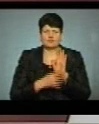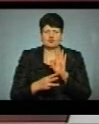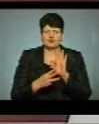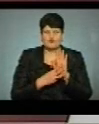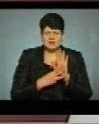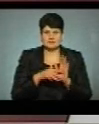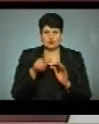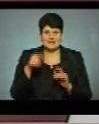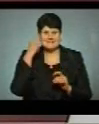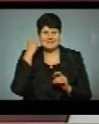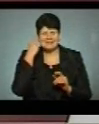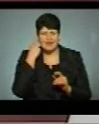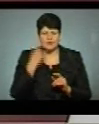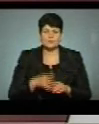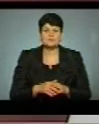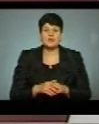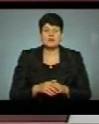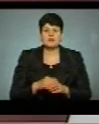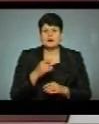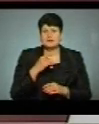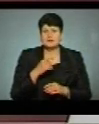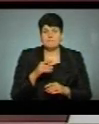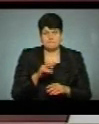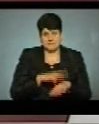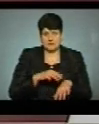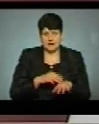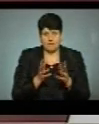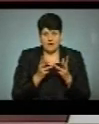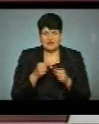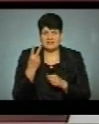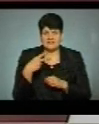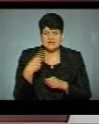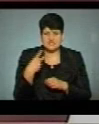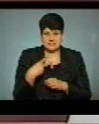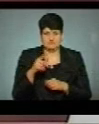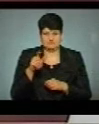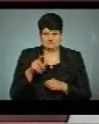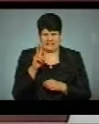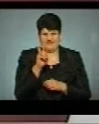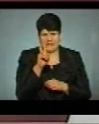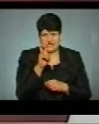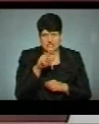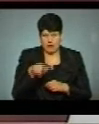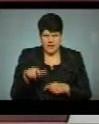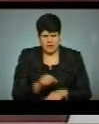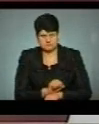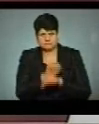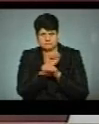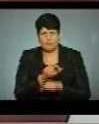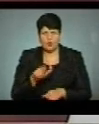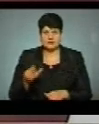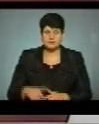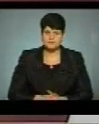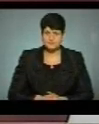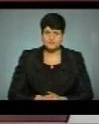повідомив голова селищної ради Миколинців Петро Осіпчук. Правоохоронці нарахували 200 протестувальників, розповів начальник Нацполіції області Олександр